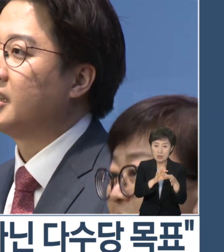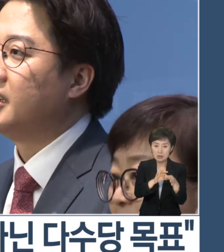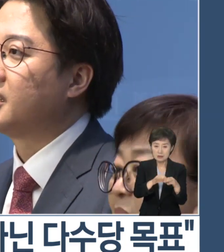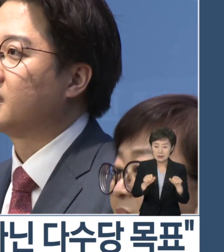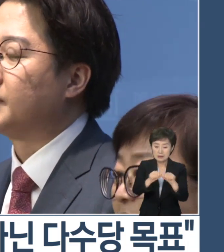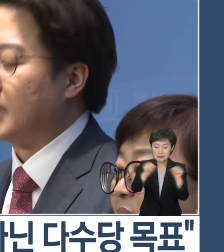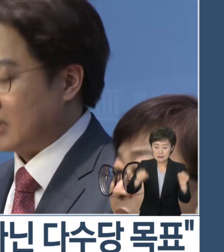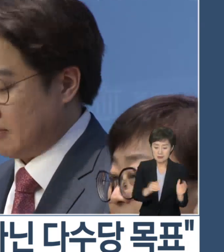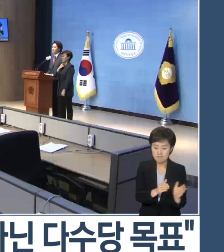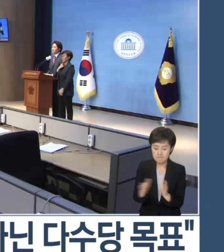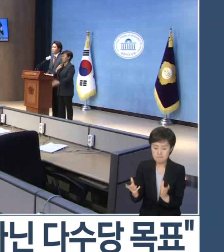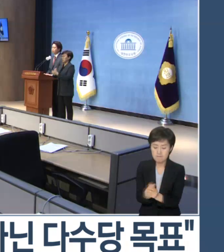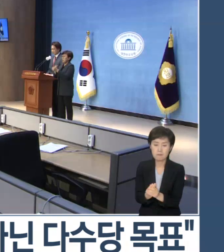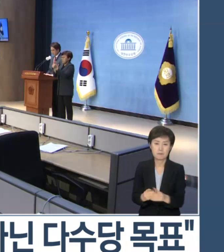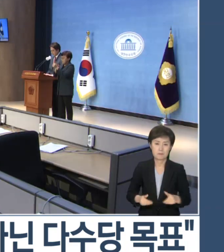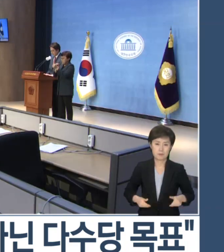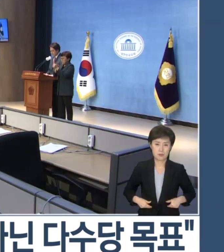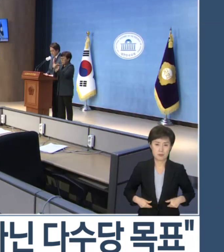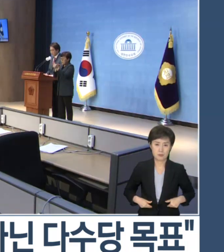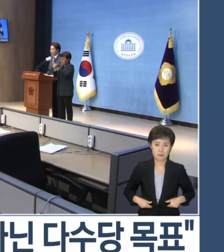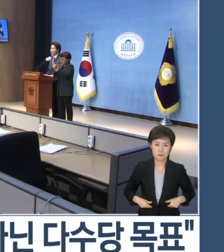당도